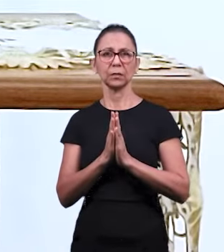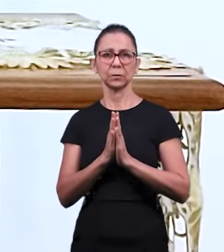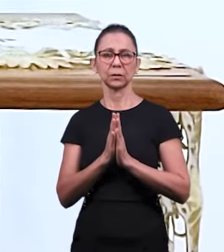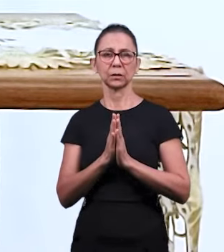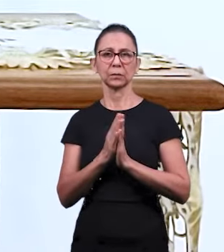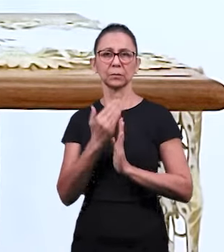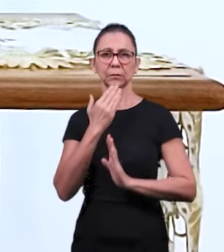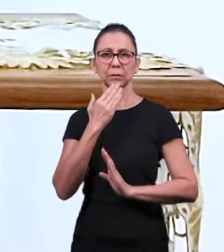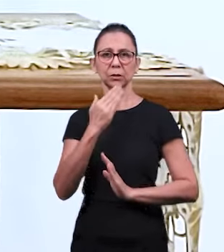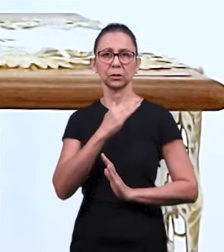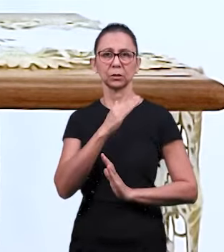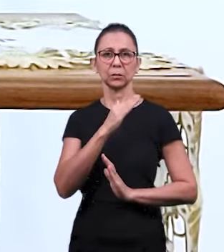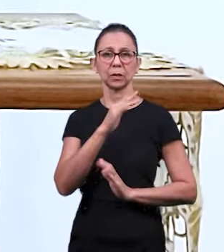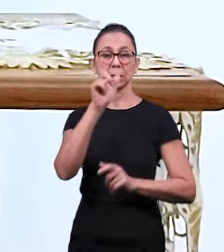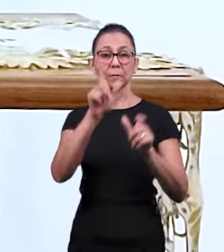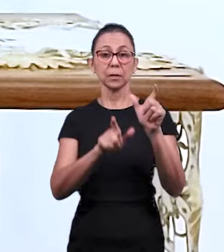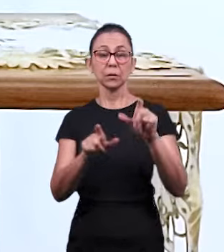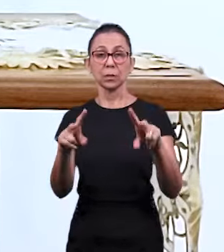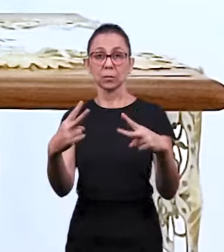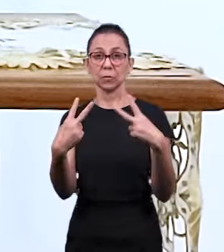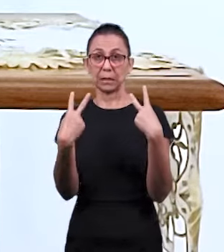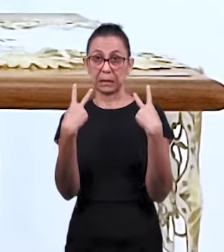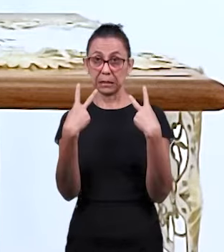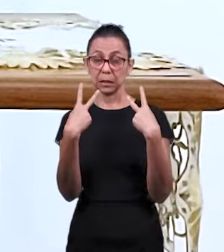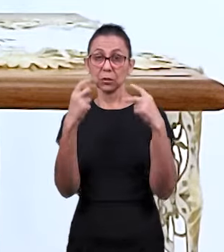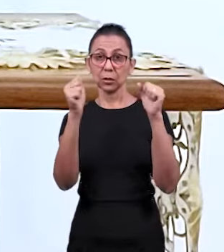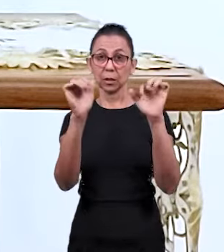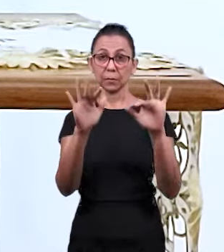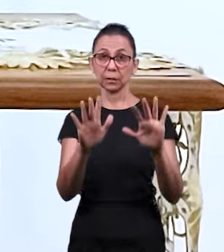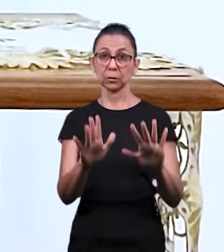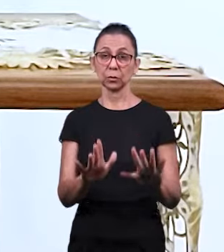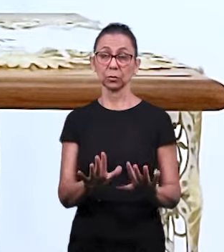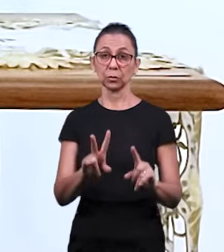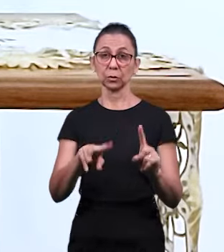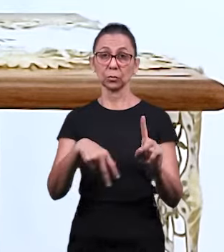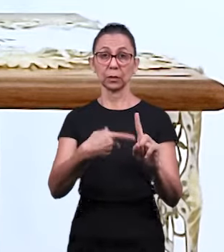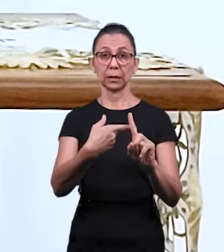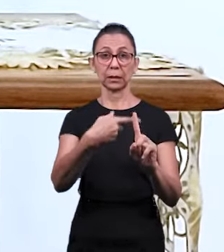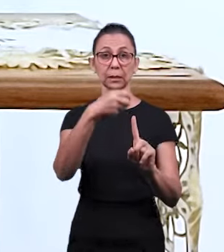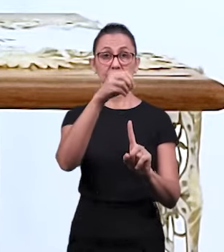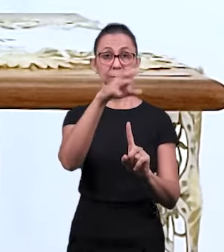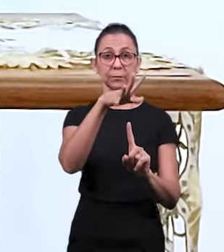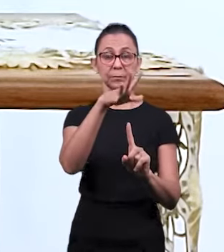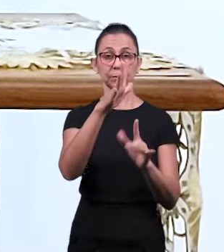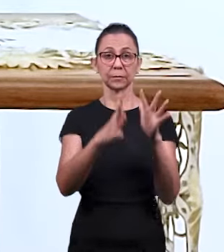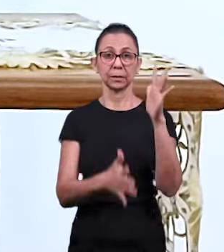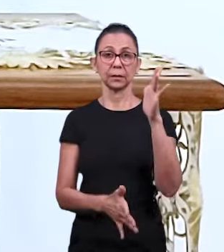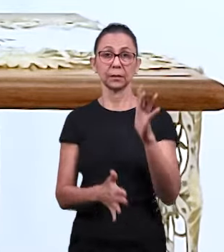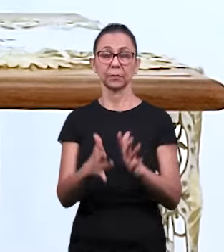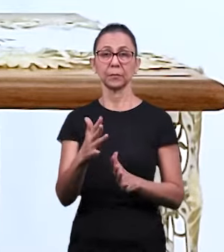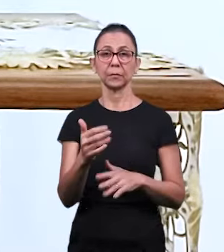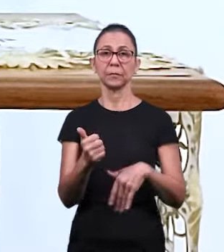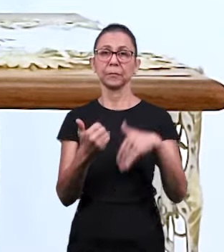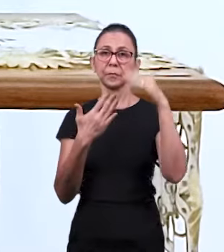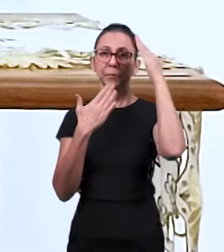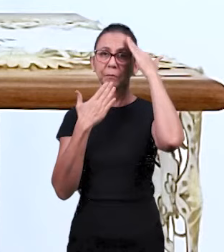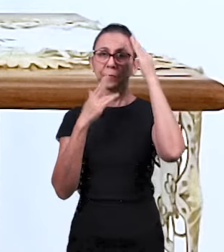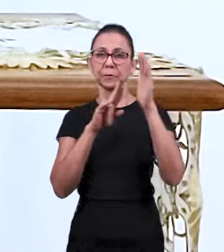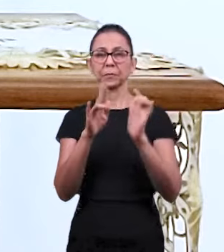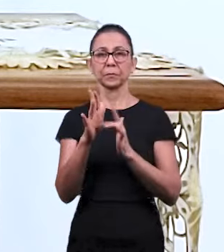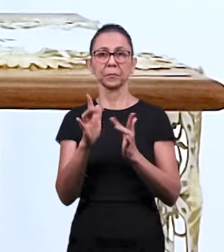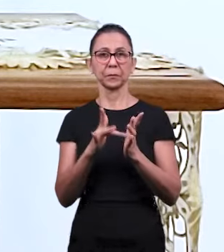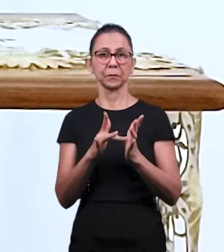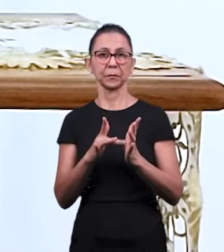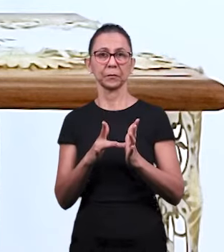Благослови всех тех, кто подключился к нам. Твоей обильной благодатью мы молимся Тебе во все во имя Иисуса